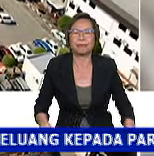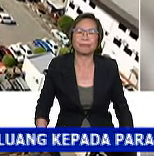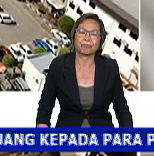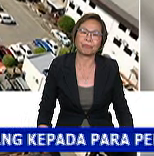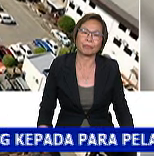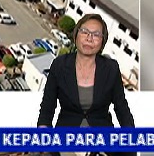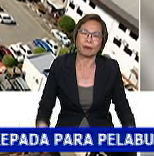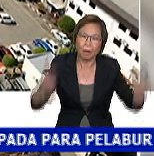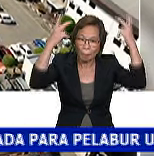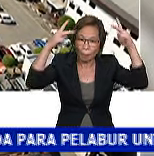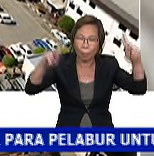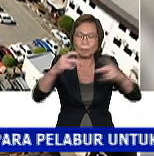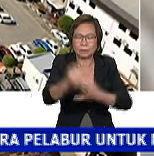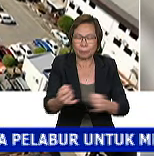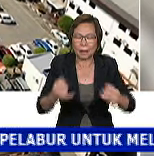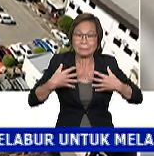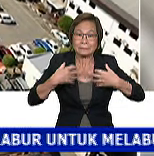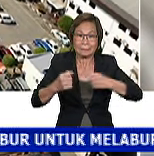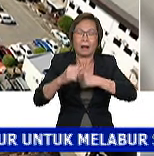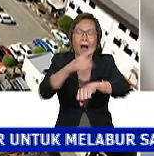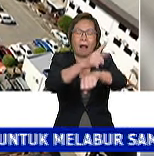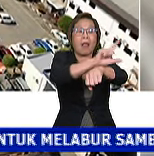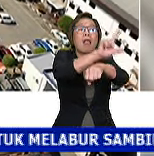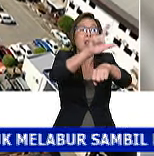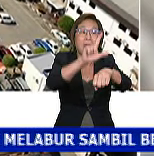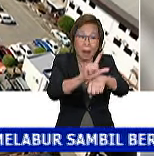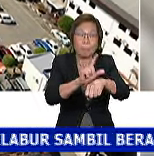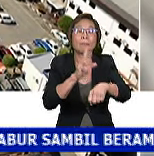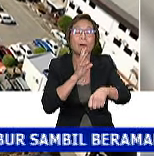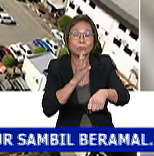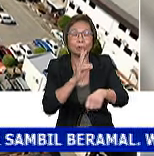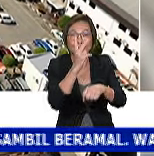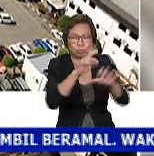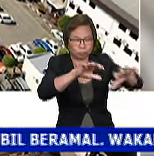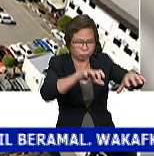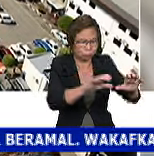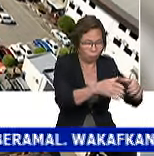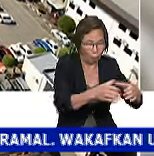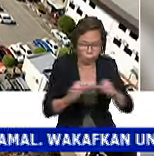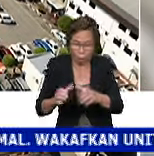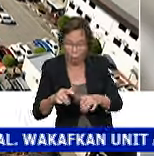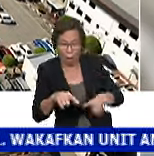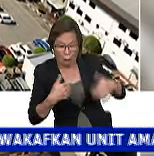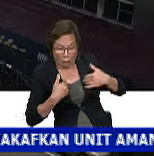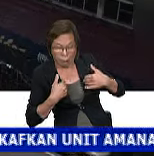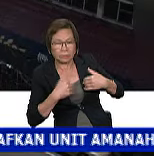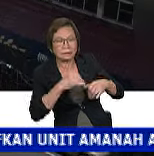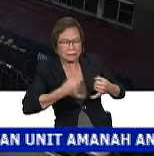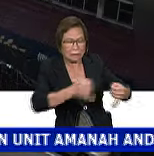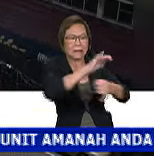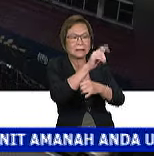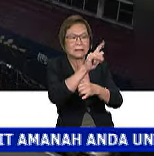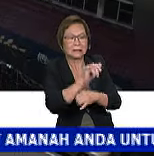Hai pengarah jabatan kesehatan Labuhanbatu ismuni Bukhari berkata 2 kelas the activity to adalah Cluster Jalan Jati